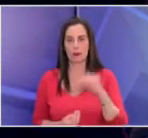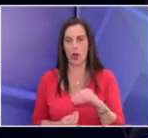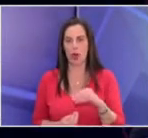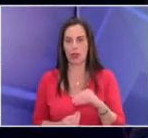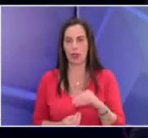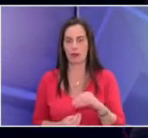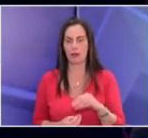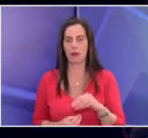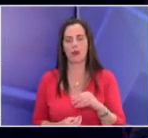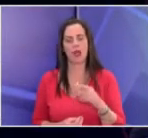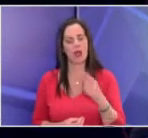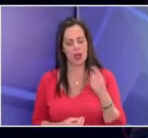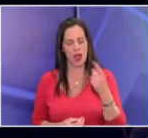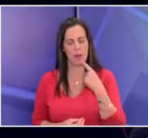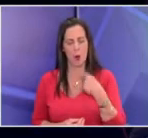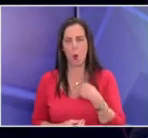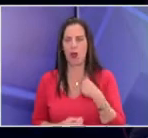נורית קורן,